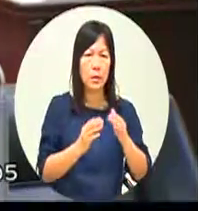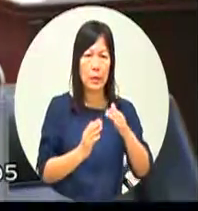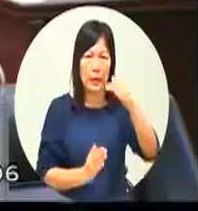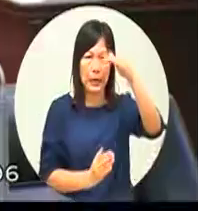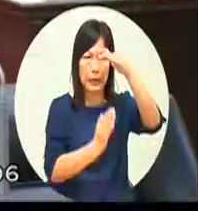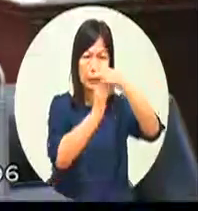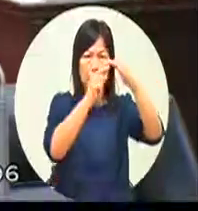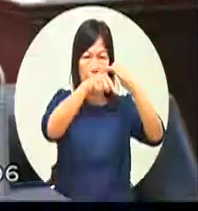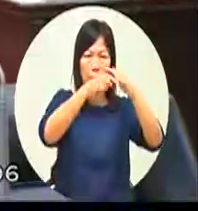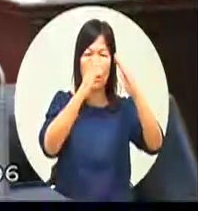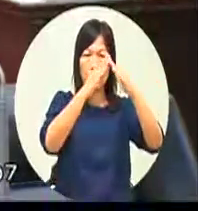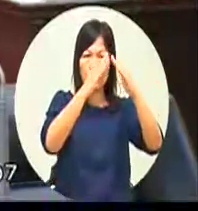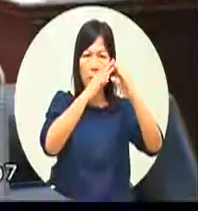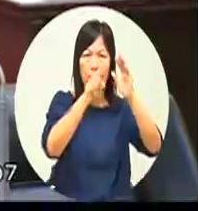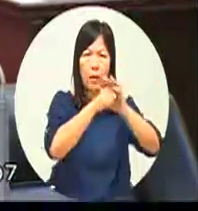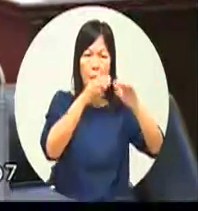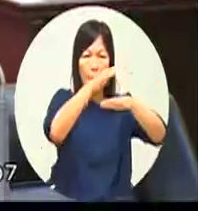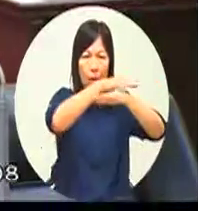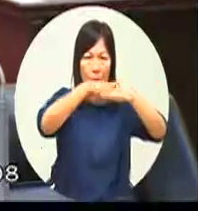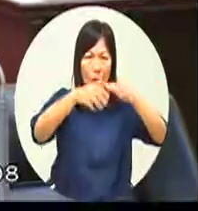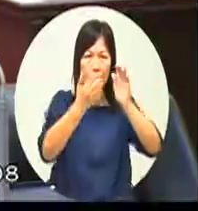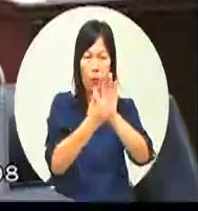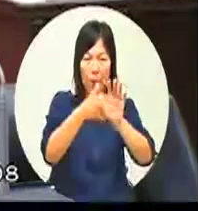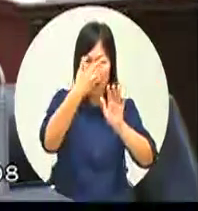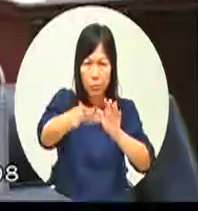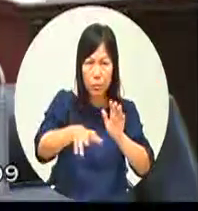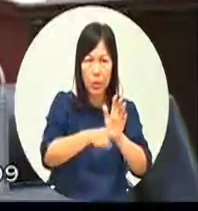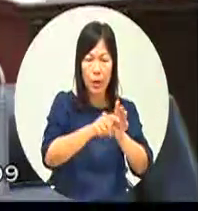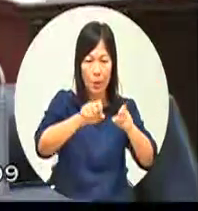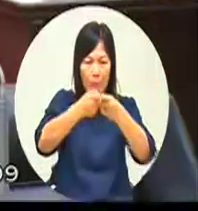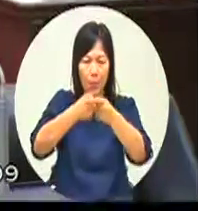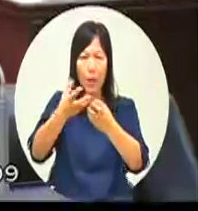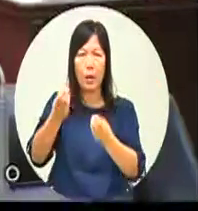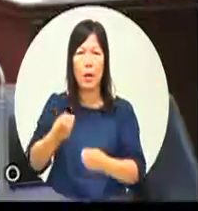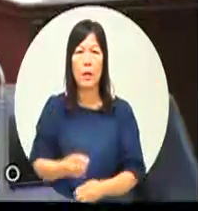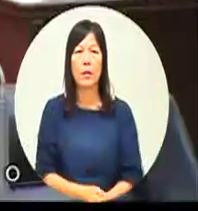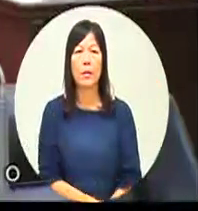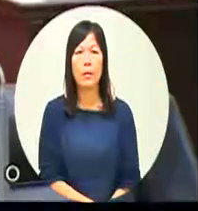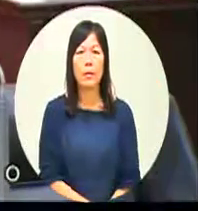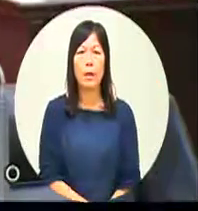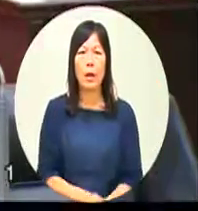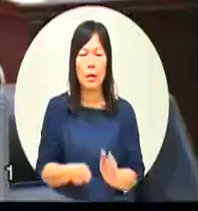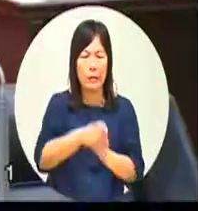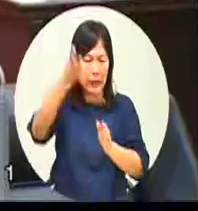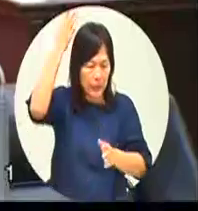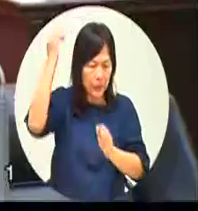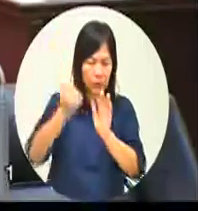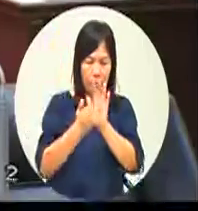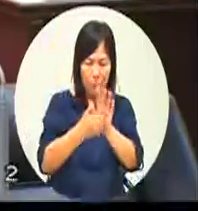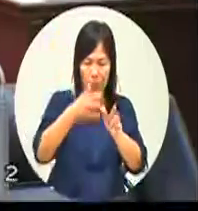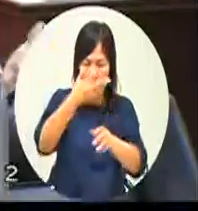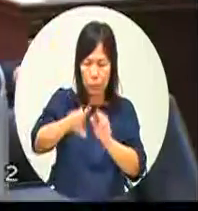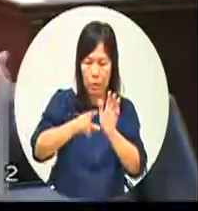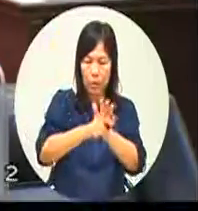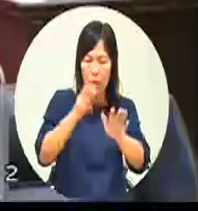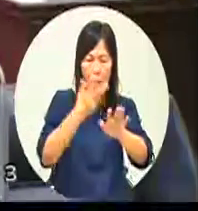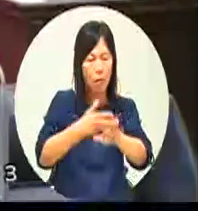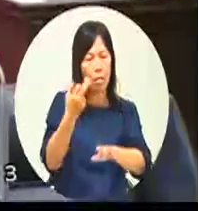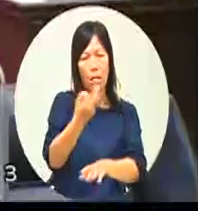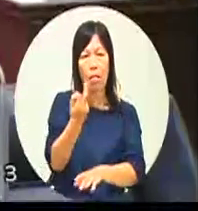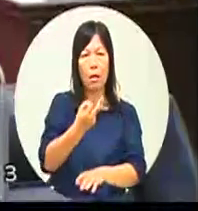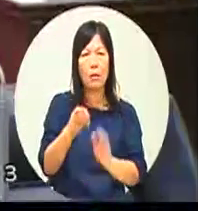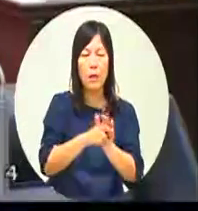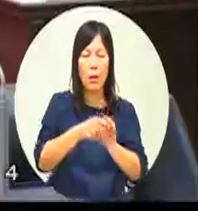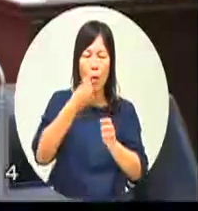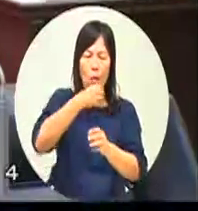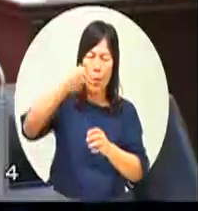年久失修，顶楼的防水，以前的顶楼的做防水可能技术没有那么好，那我不知道，那也可能因为风吹日